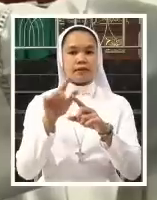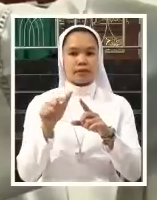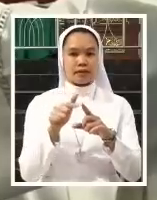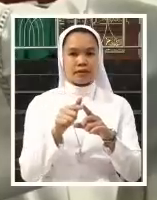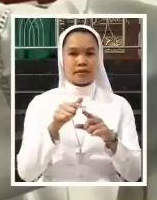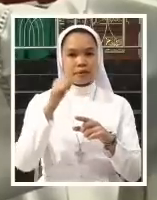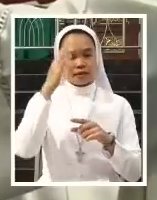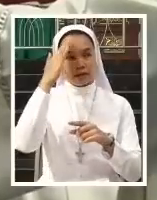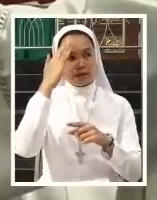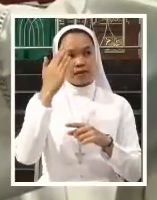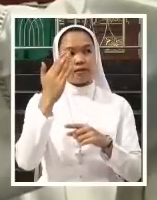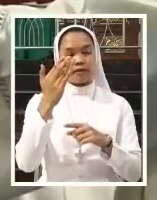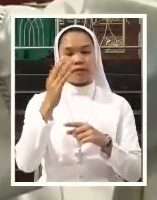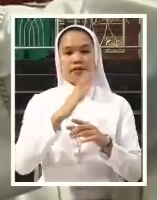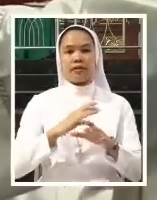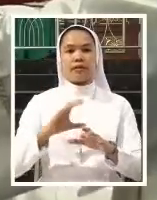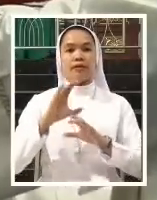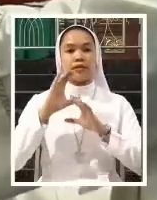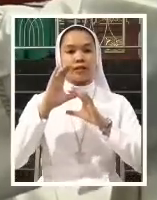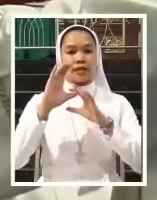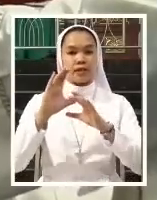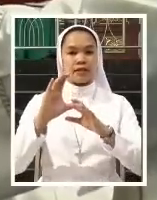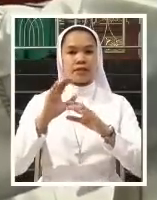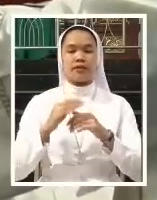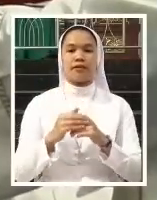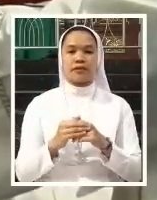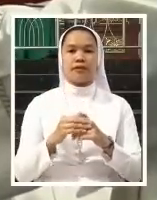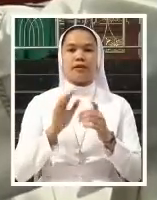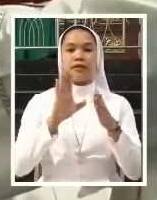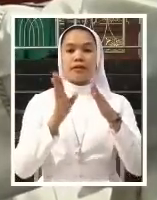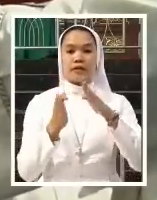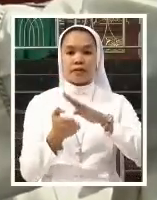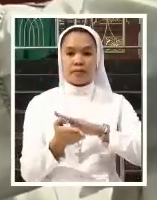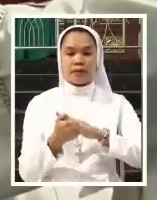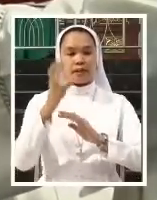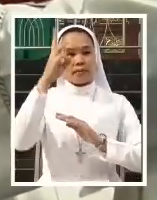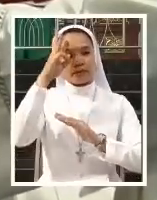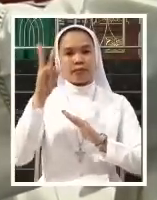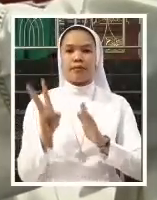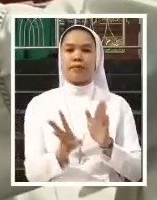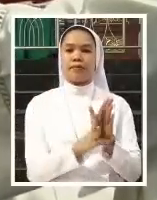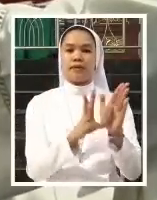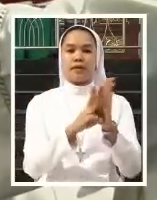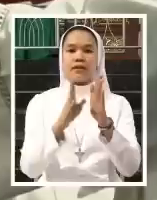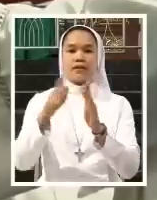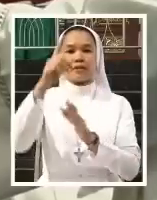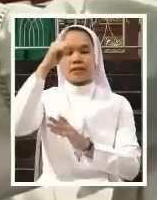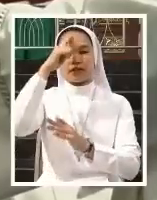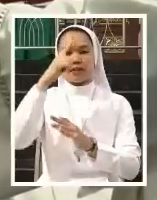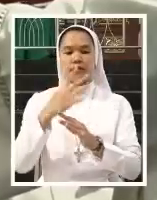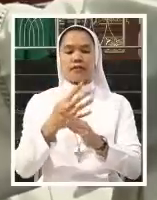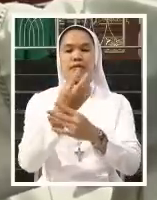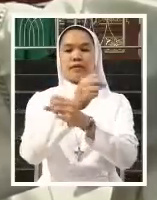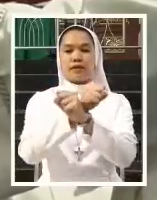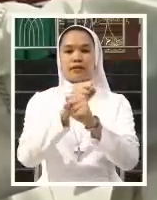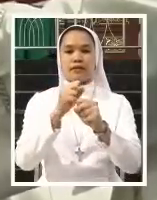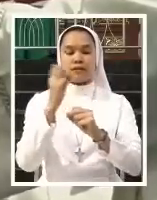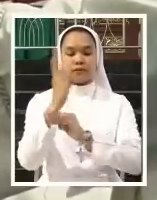sa nang konsagrasyon, maging mga saksi kan pagtubos sa